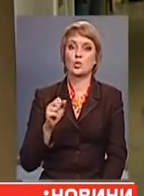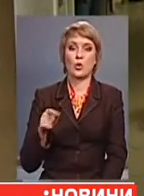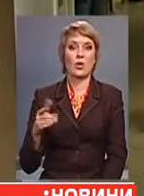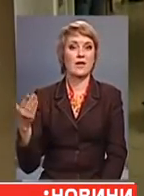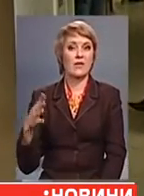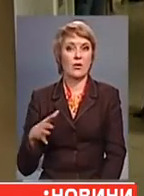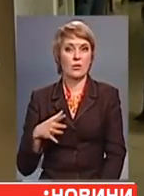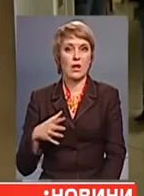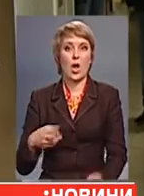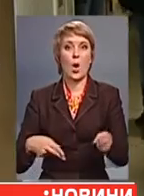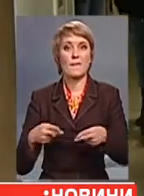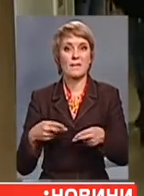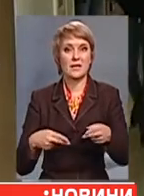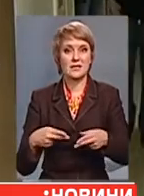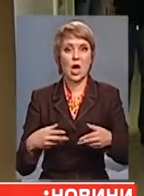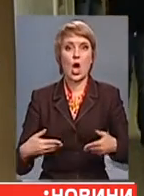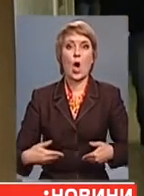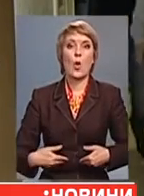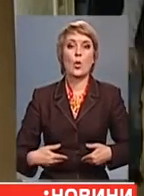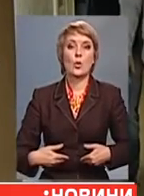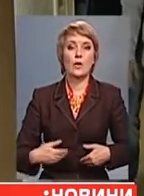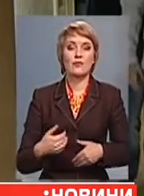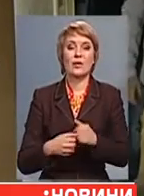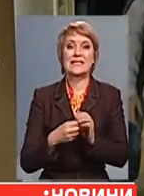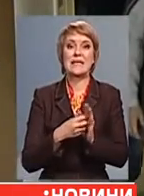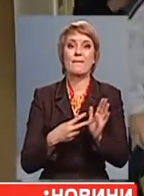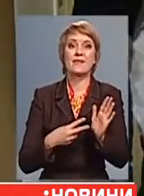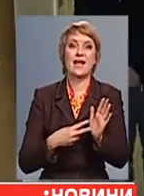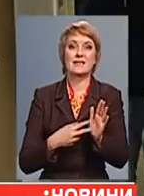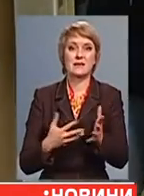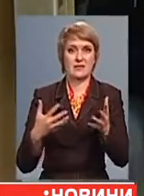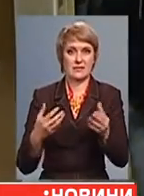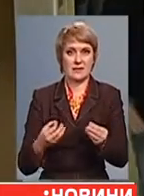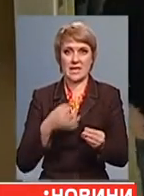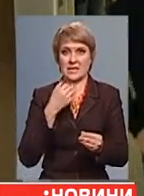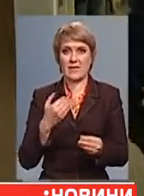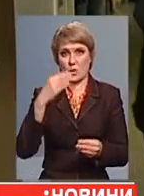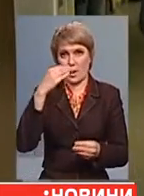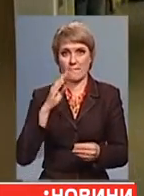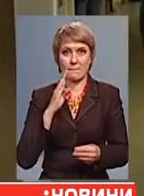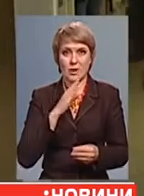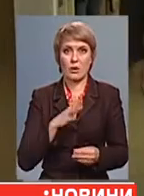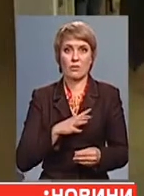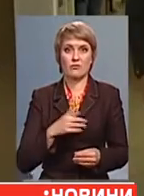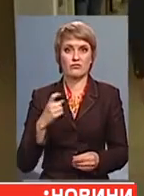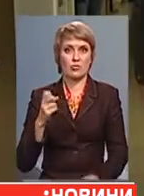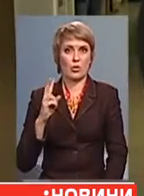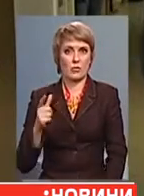операцію, голодує вже 17-й день. Як сказав його батько, він мав 100 кілограмів і